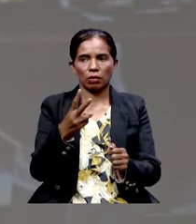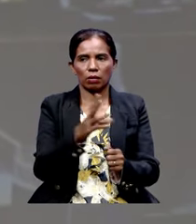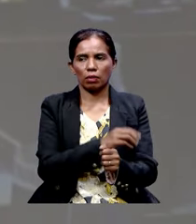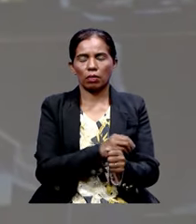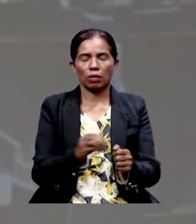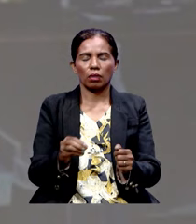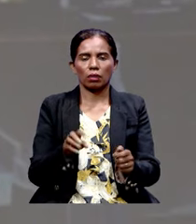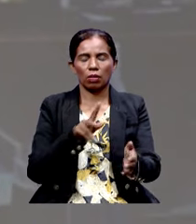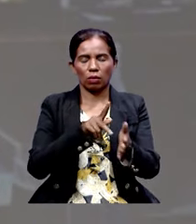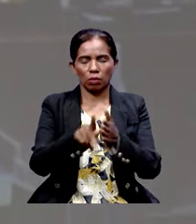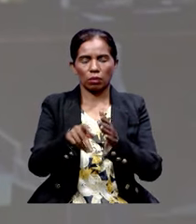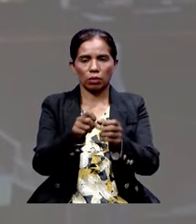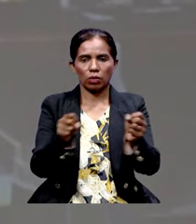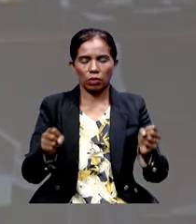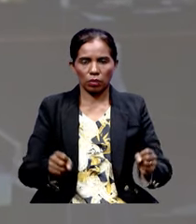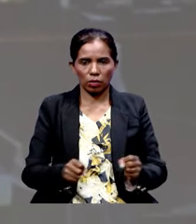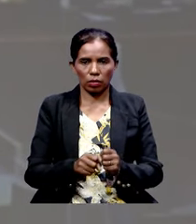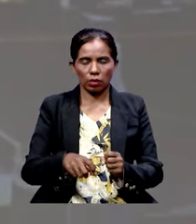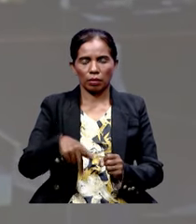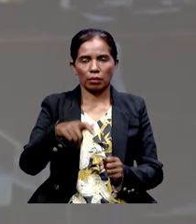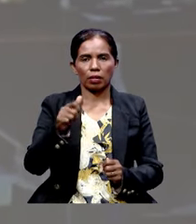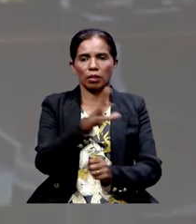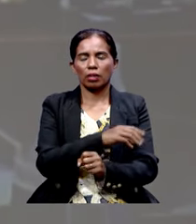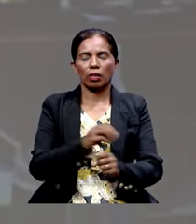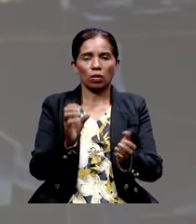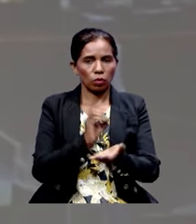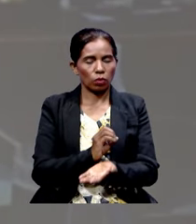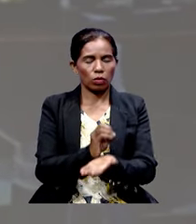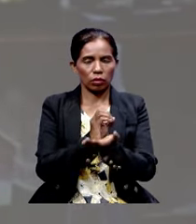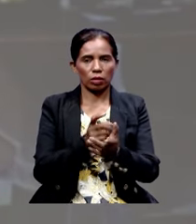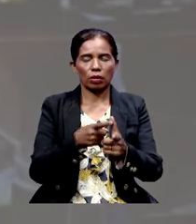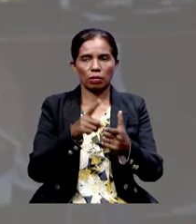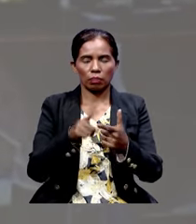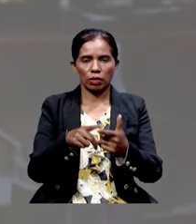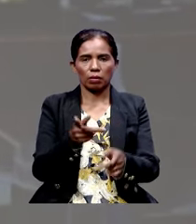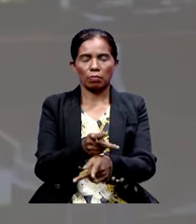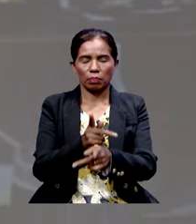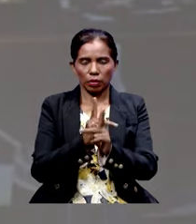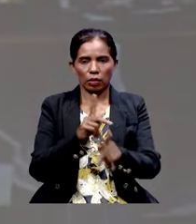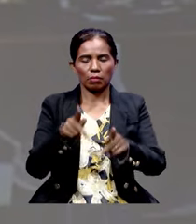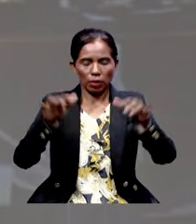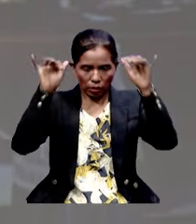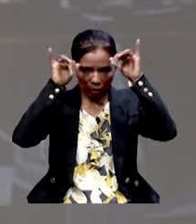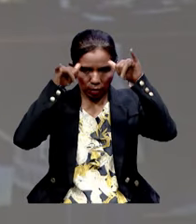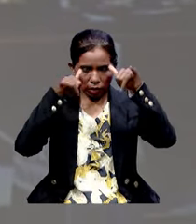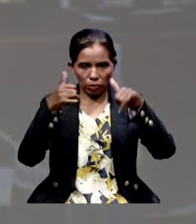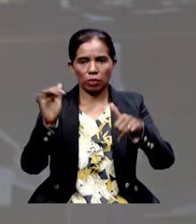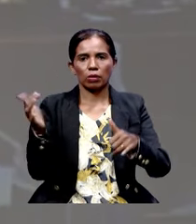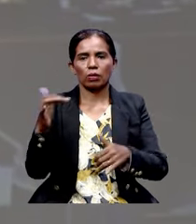oh ia sukulalisuk su presiang pante Makassar depois de debe tia emania karau hirakne